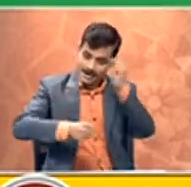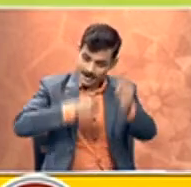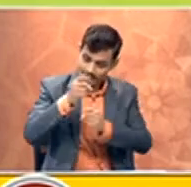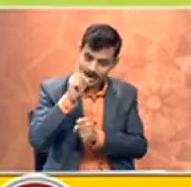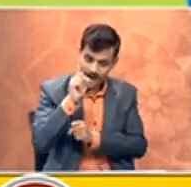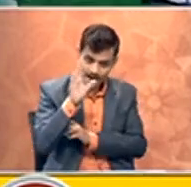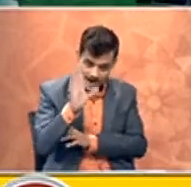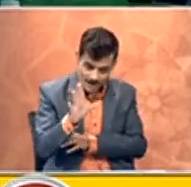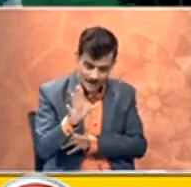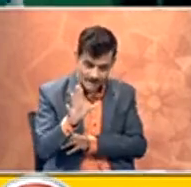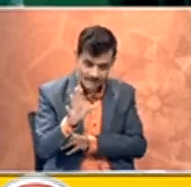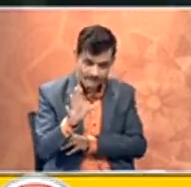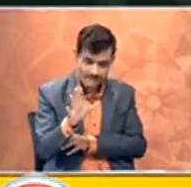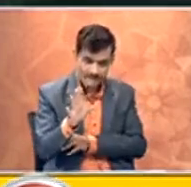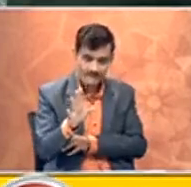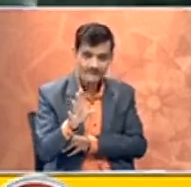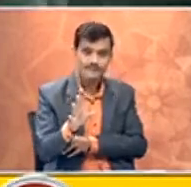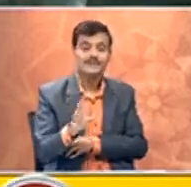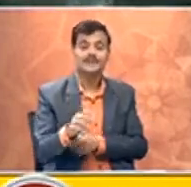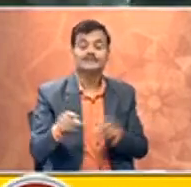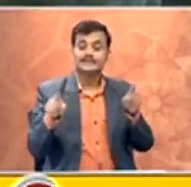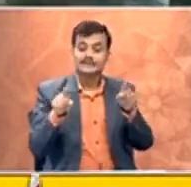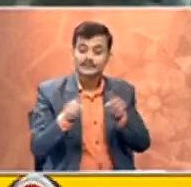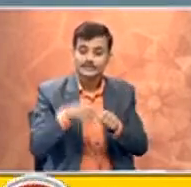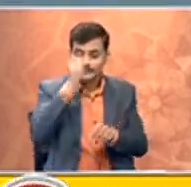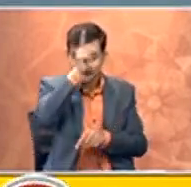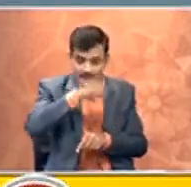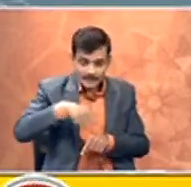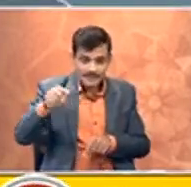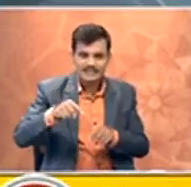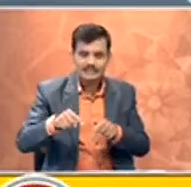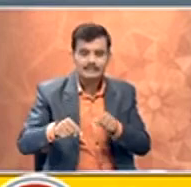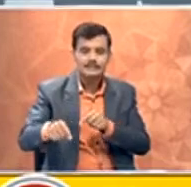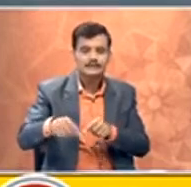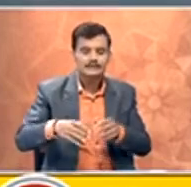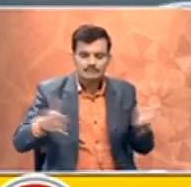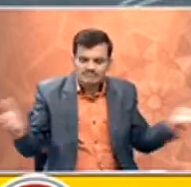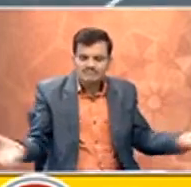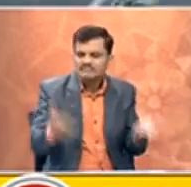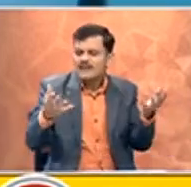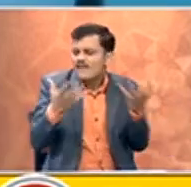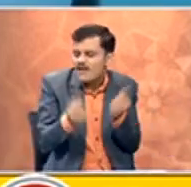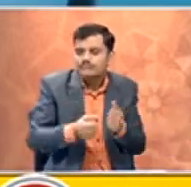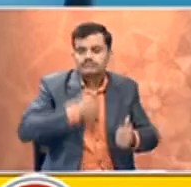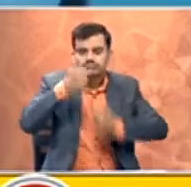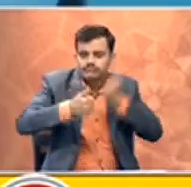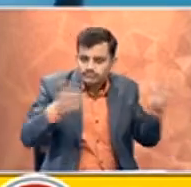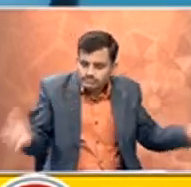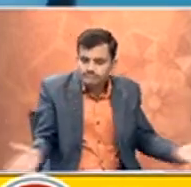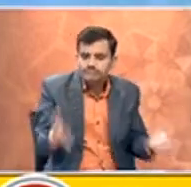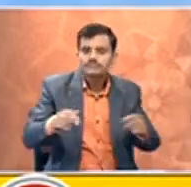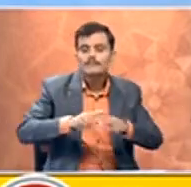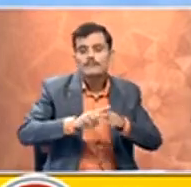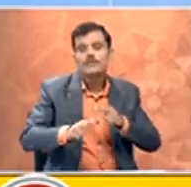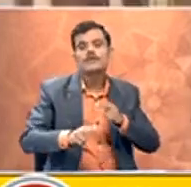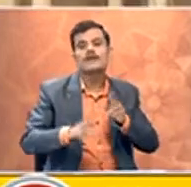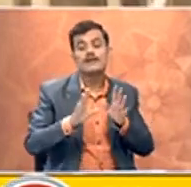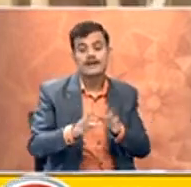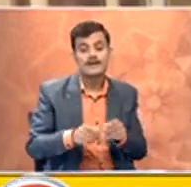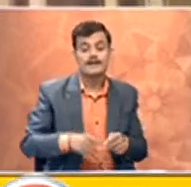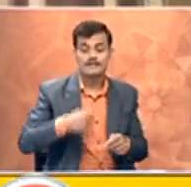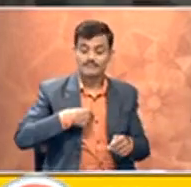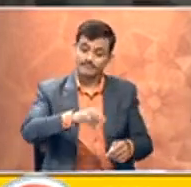बहुत खिलना चाहिए और इसलिए मैं इन चीजों को बहुत बढ़ावा दे रहा हूं। लेकिन